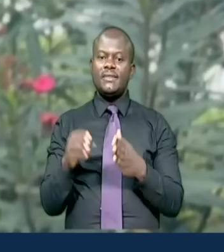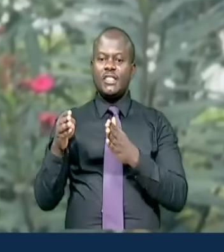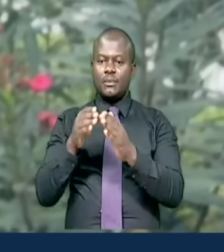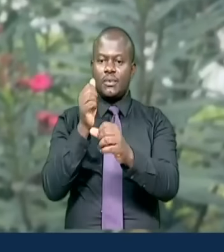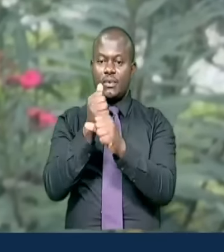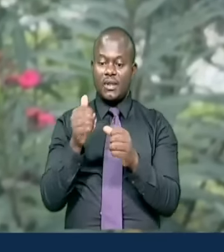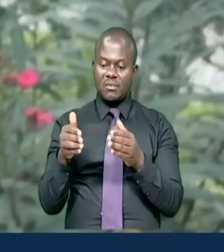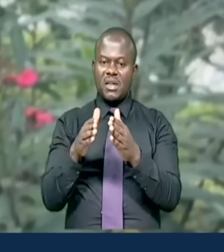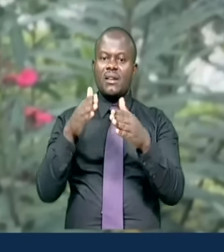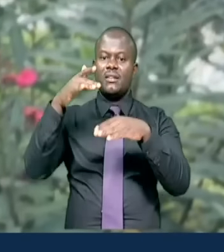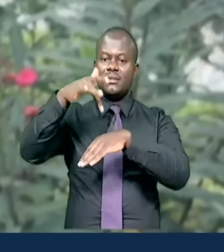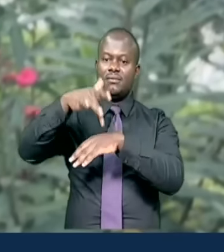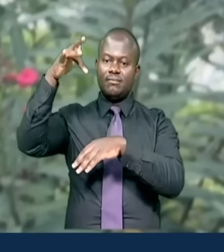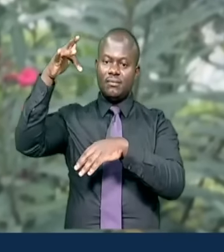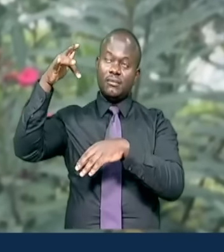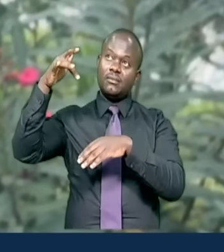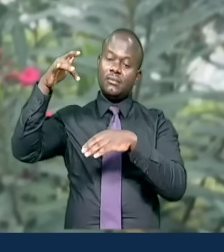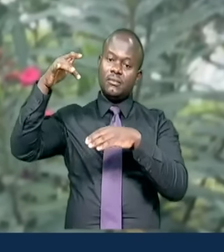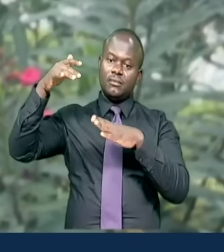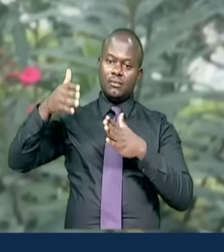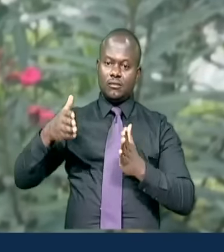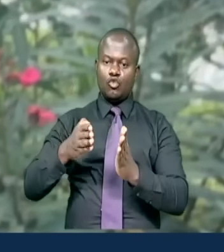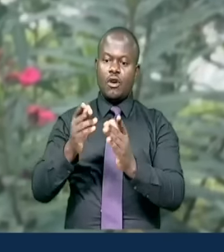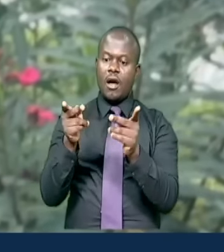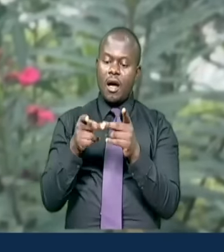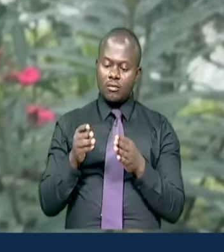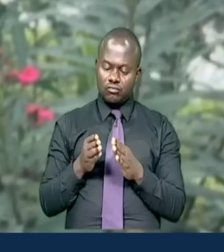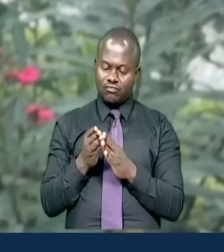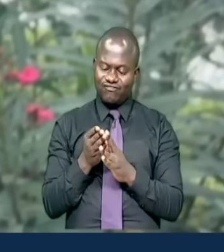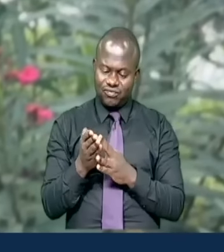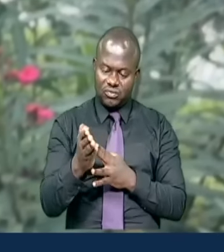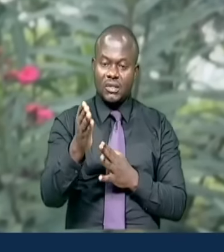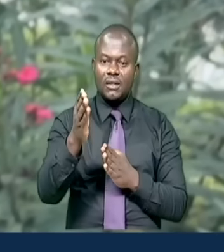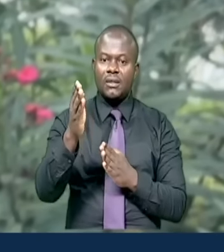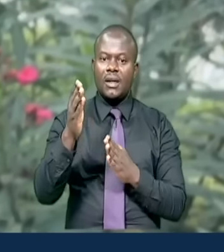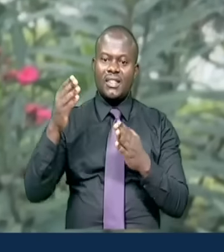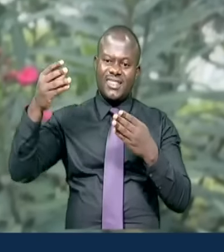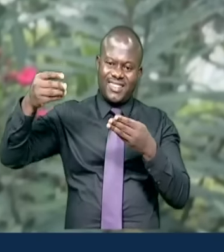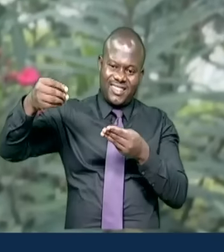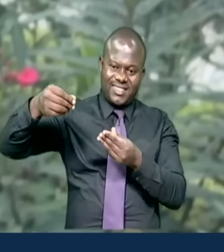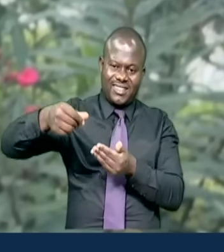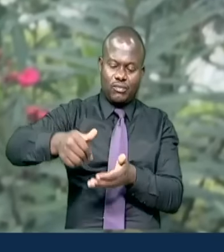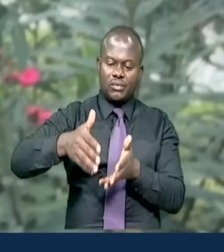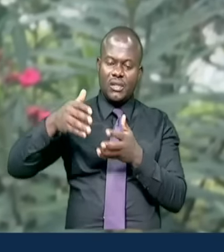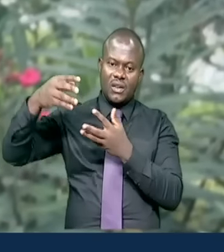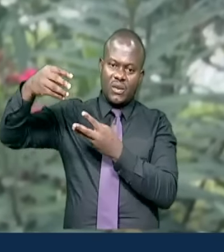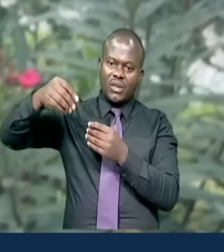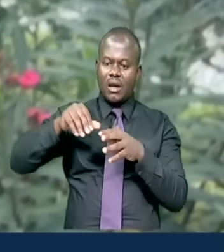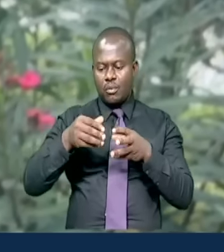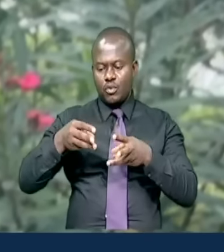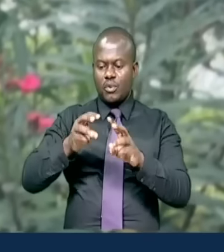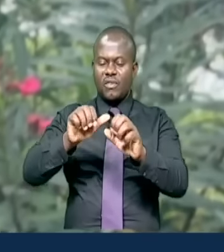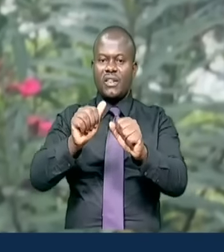naho tuyikomeretsa, duca umuhanda aho tuwuciye hasigara hagenda hatenguka, kuko nta bundi buryo bwo